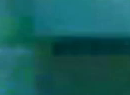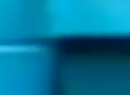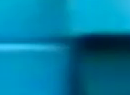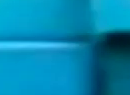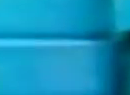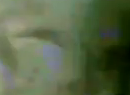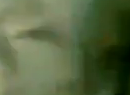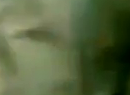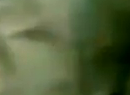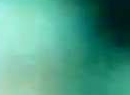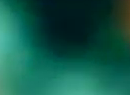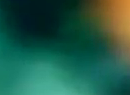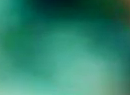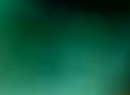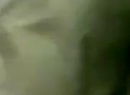Uncle Konias.